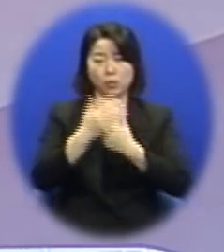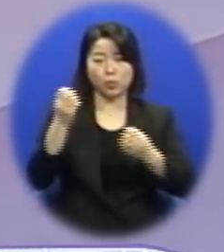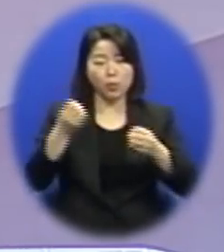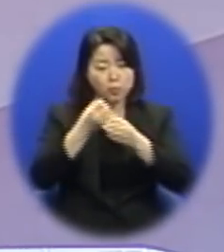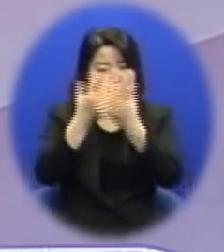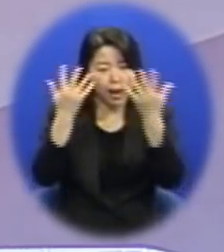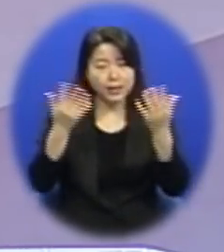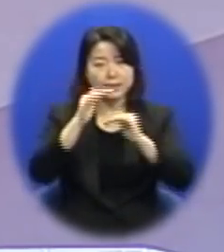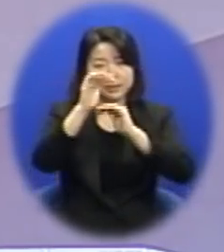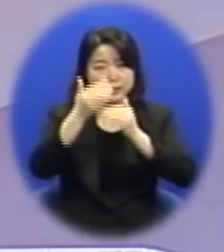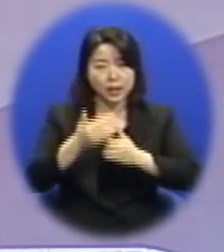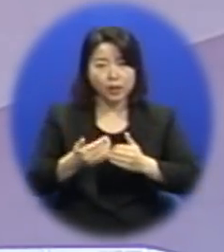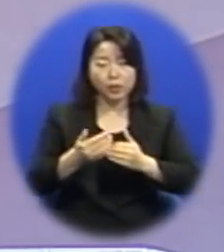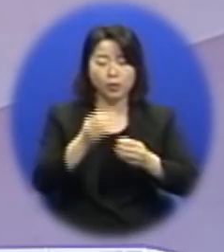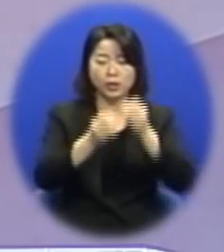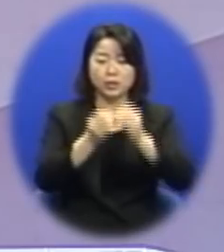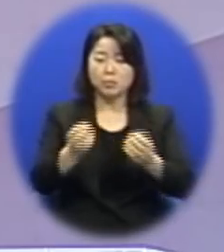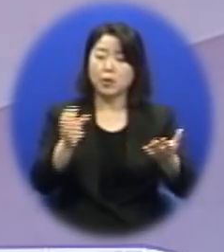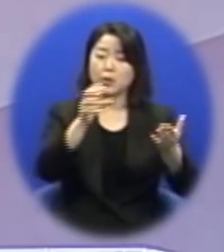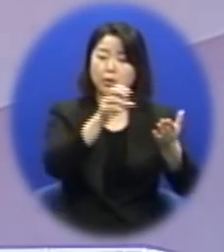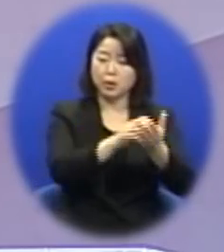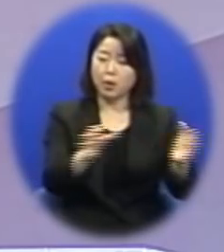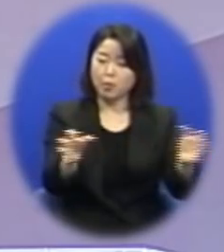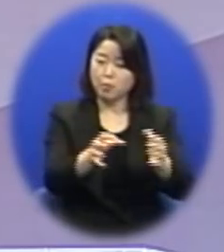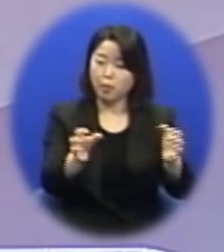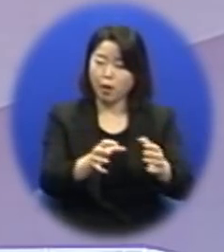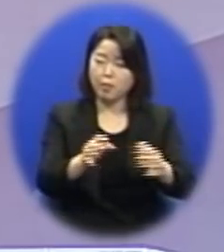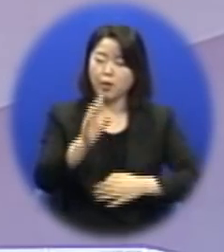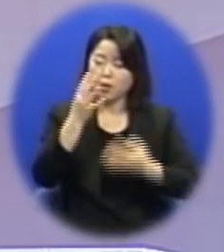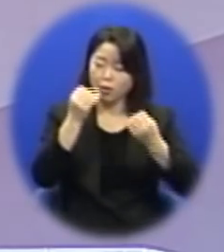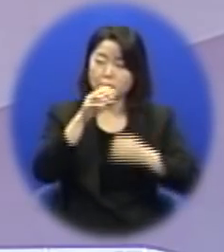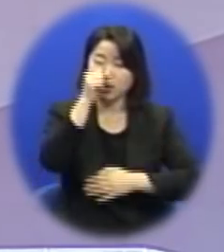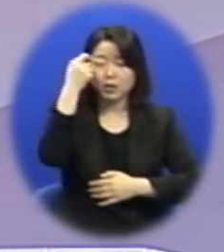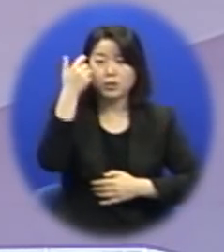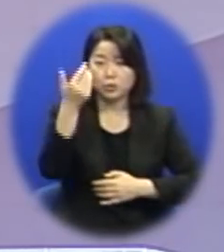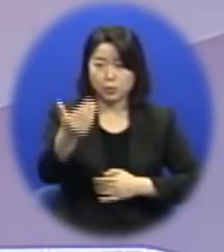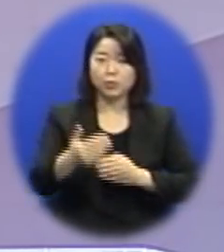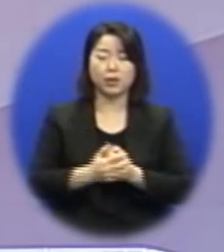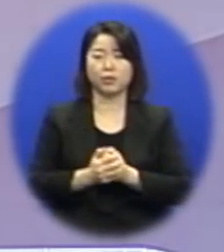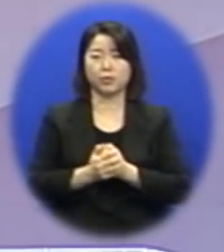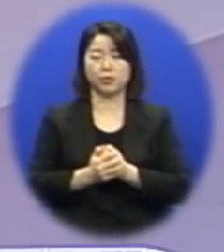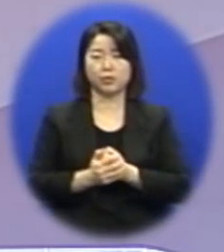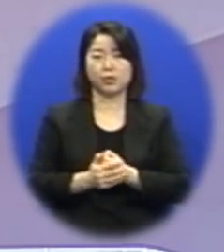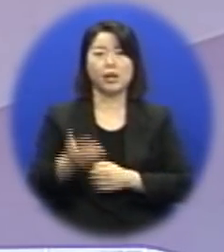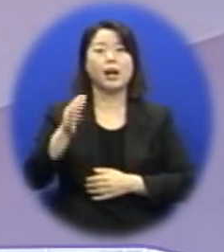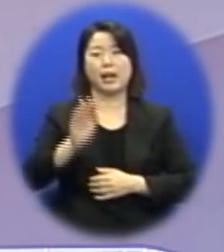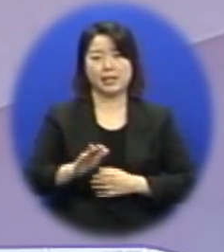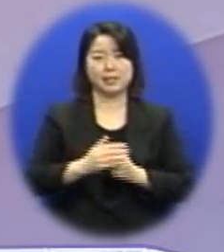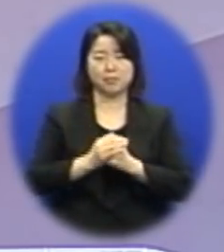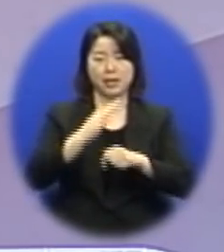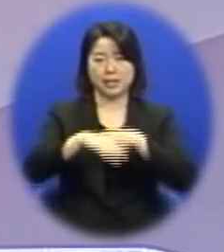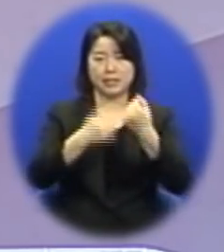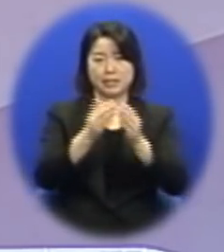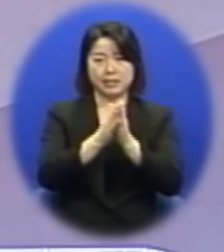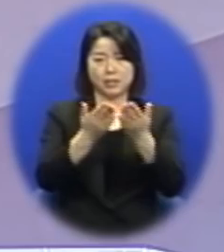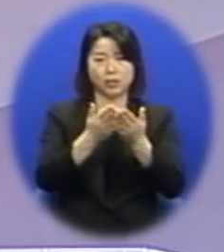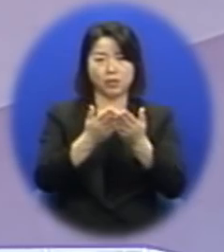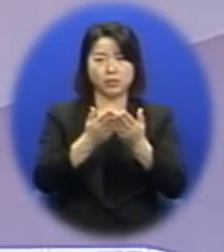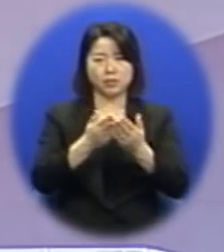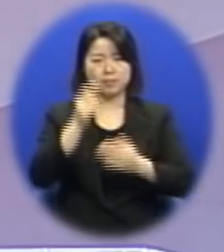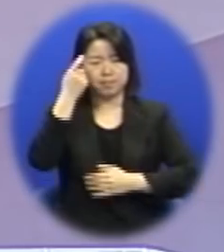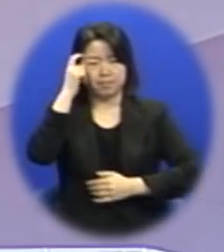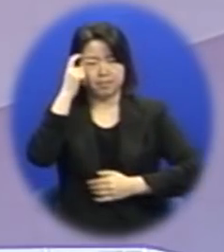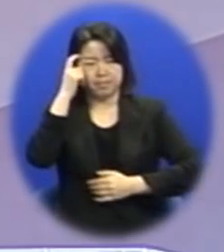성경을 편에다가 계속 모아두면 얼마나 좋을까요 성경은 의도적으로 좋은 것만